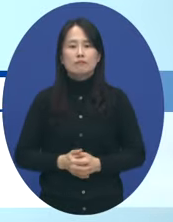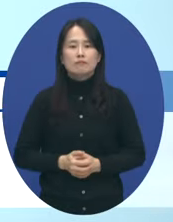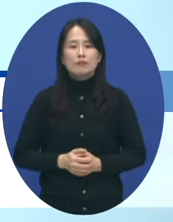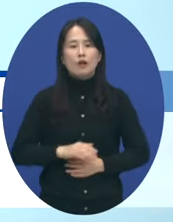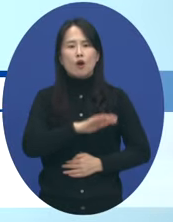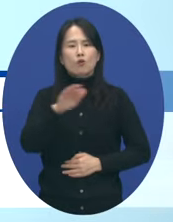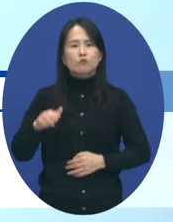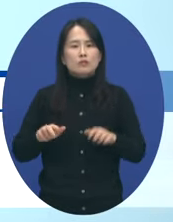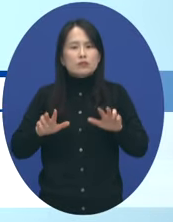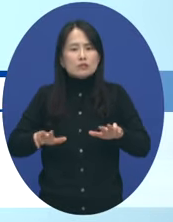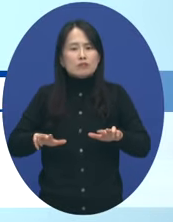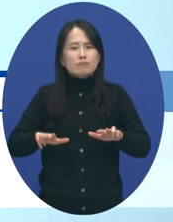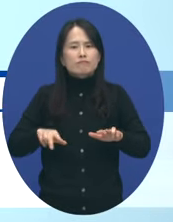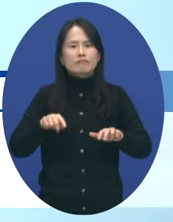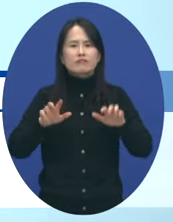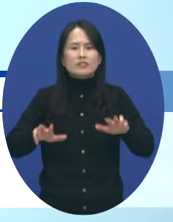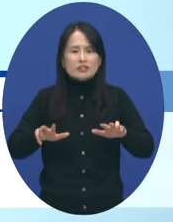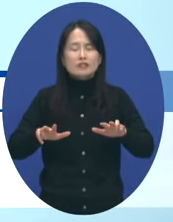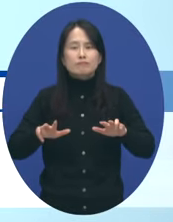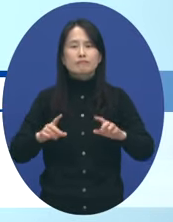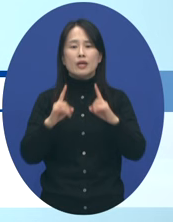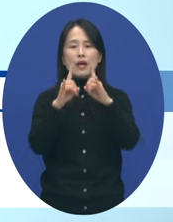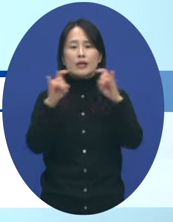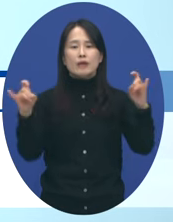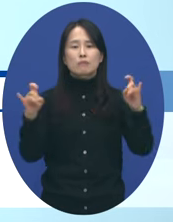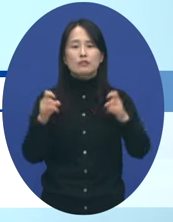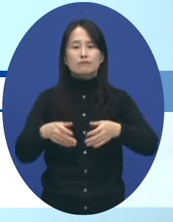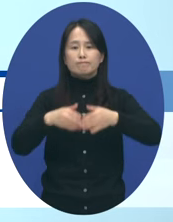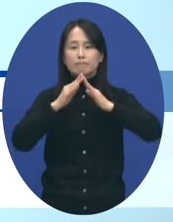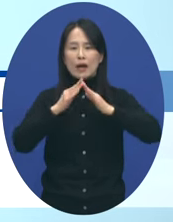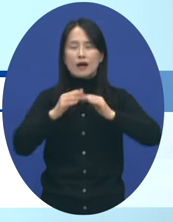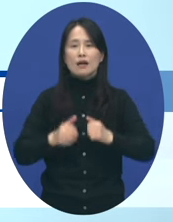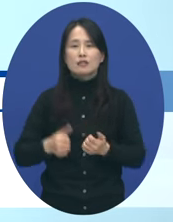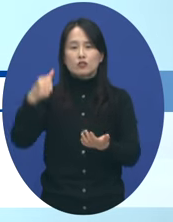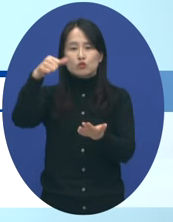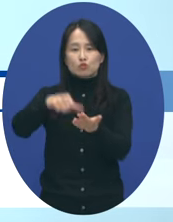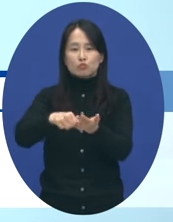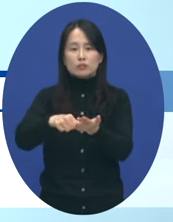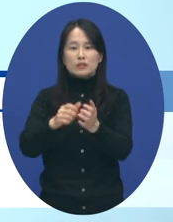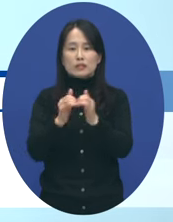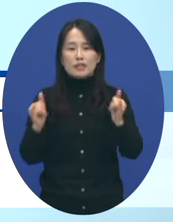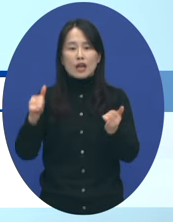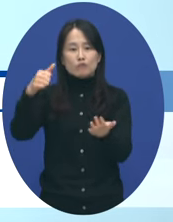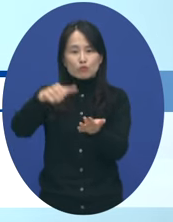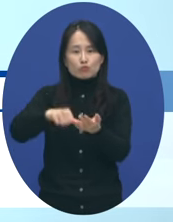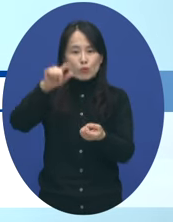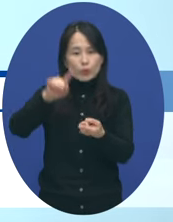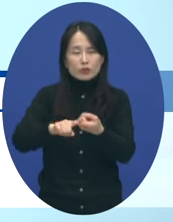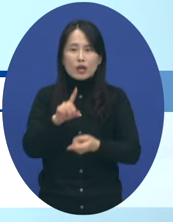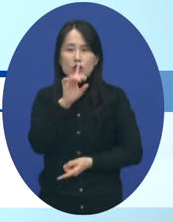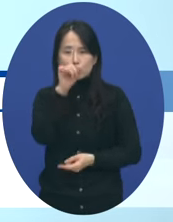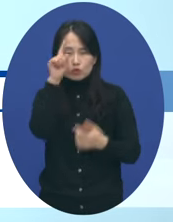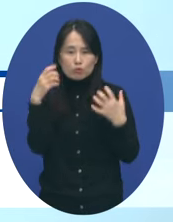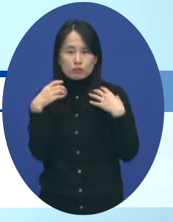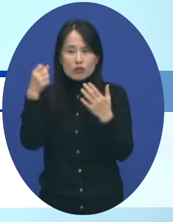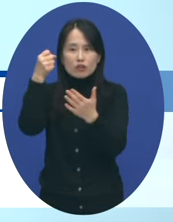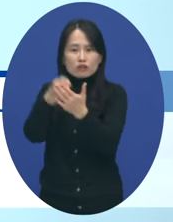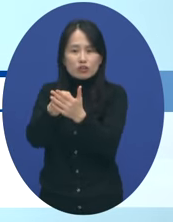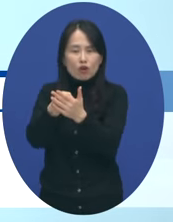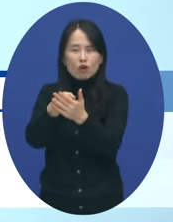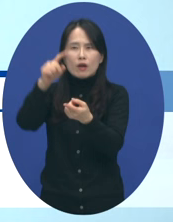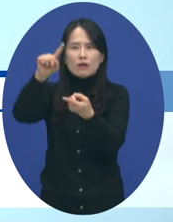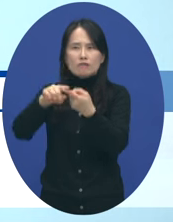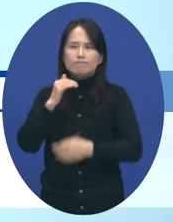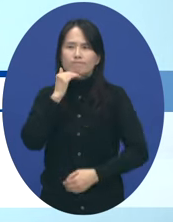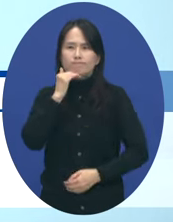저희는 지금이 8분 능선에서 어 캠프를 차리고 어 주민 투표에 대한 중앙정부의 결정을